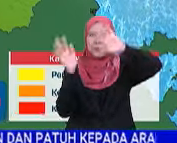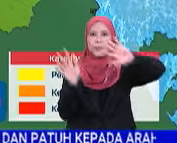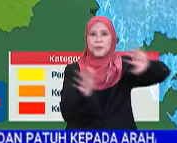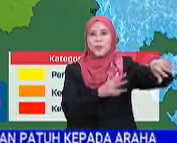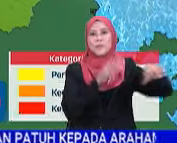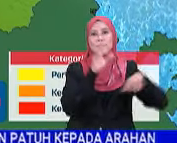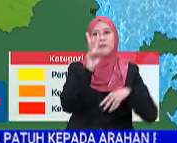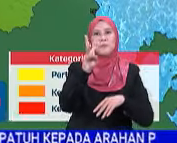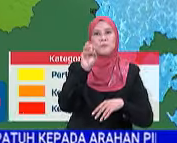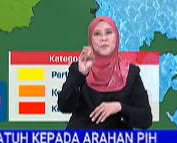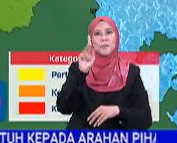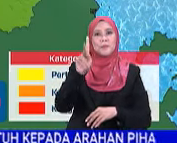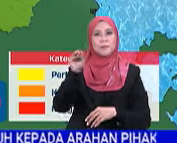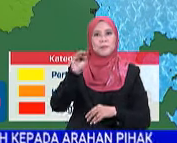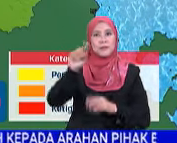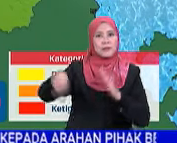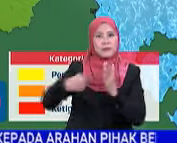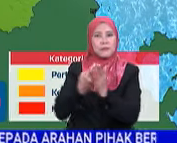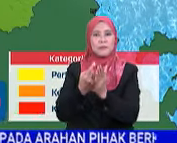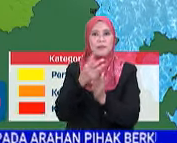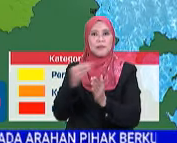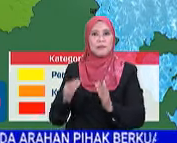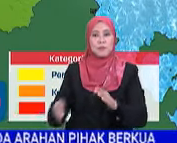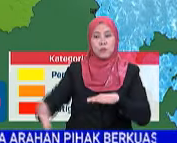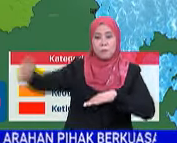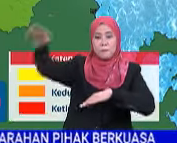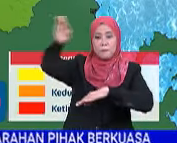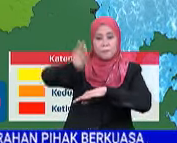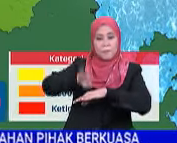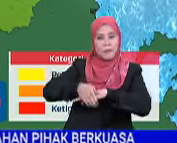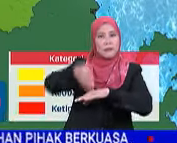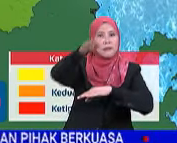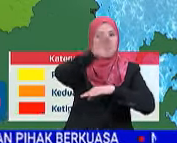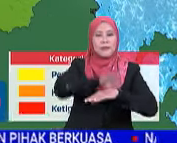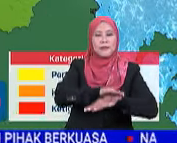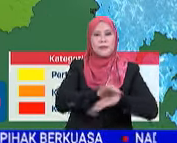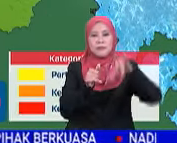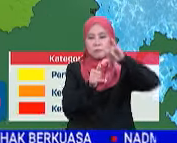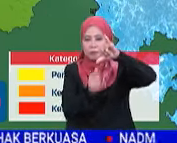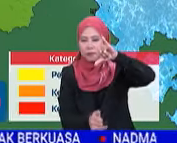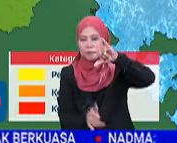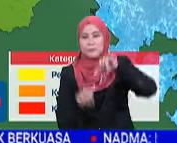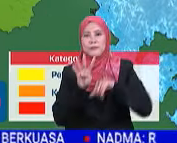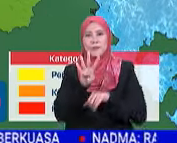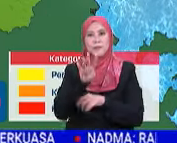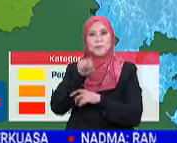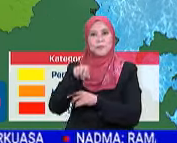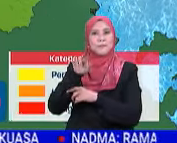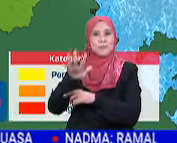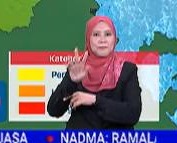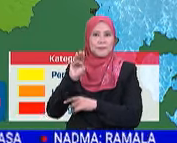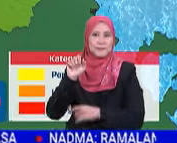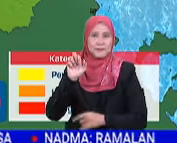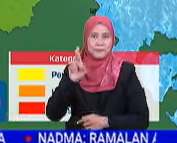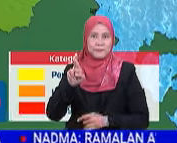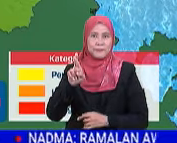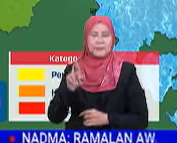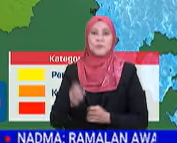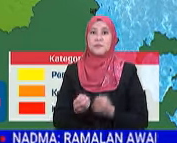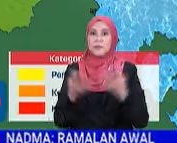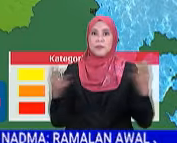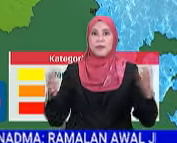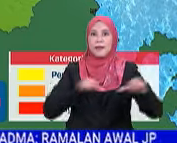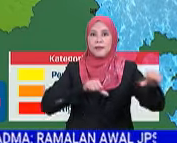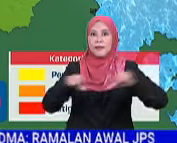melebihi 60 km sejam dan ketinggian ombak boleh mencecah melebihi 4.5 meter. Dan